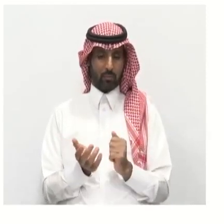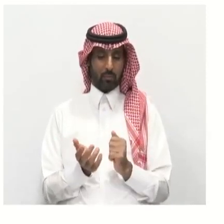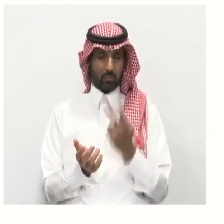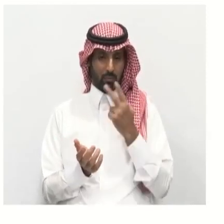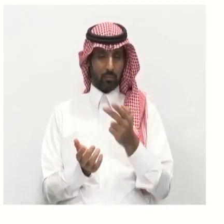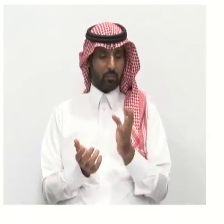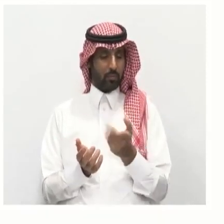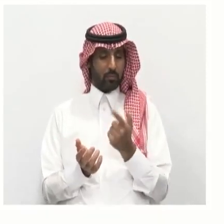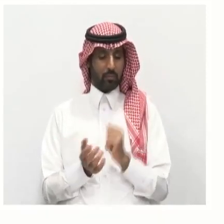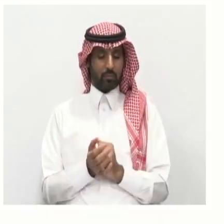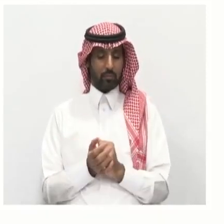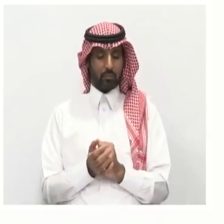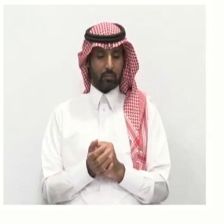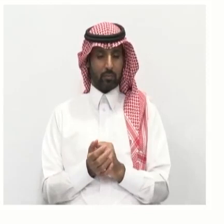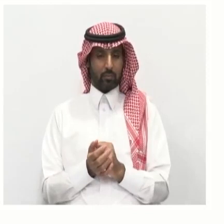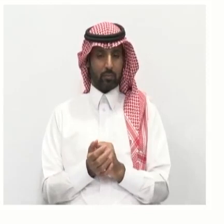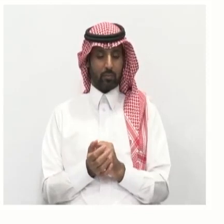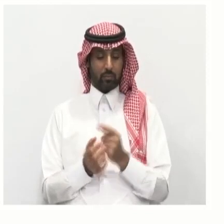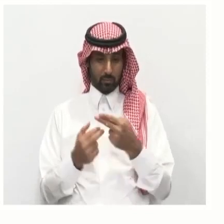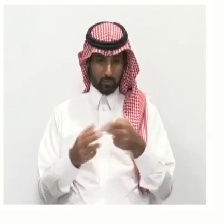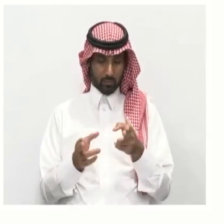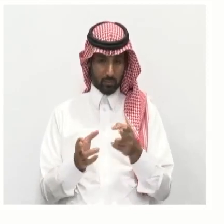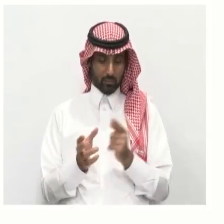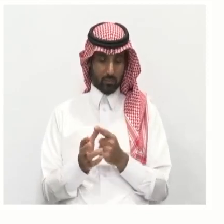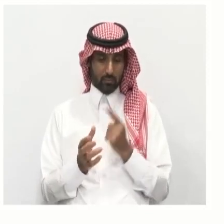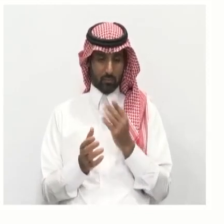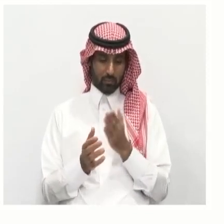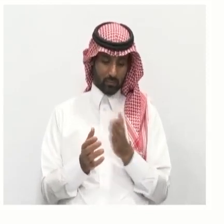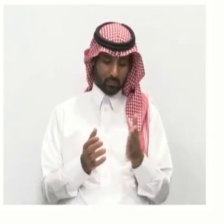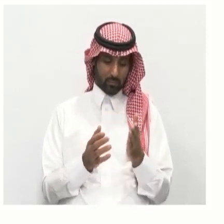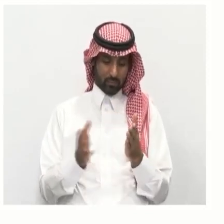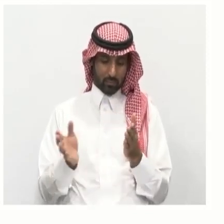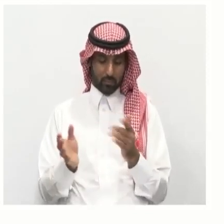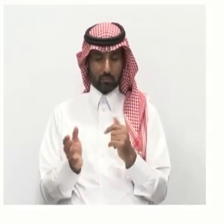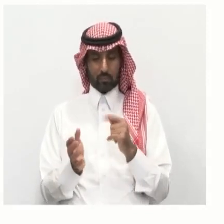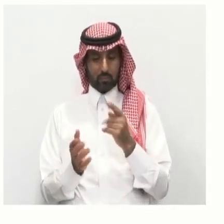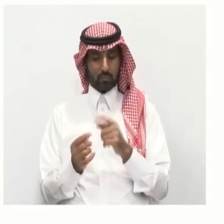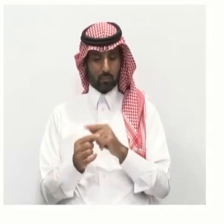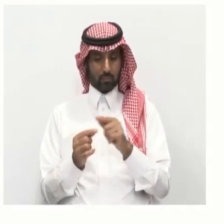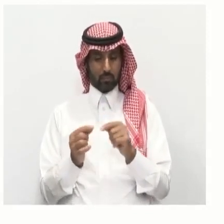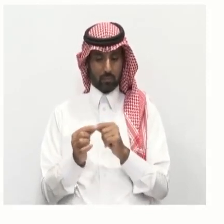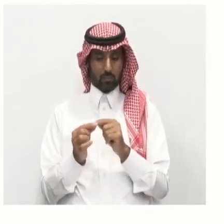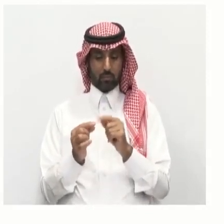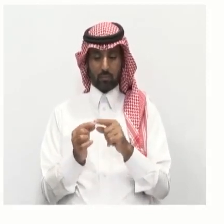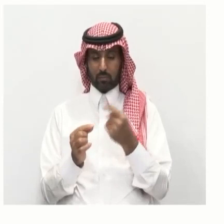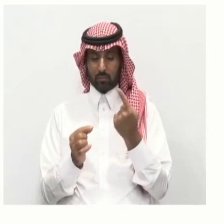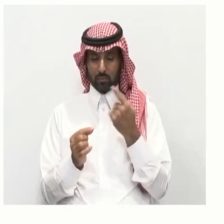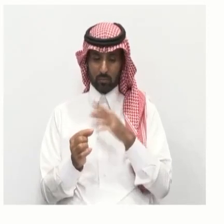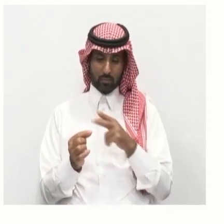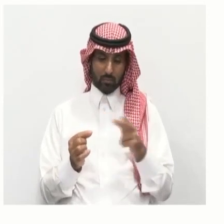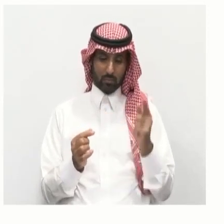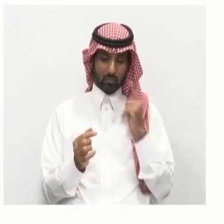لاحظوا يا شباب ان وزن المعادله عندي نبدا بايش ب ذرات العناصر الفريده